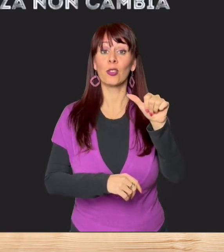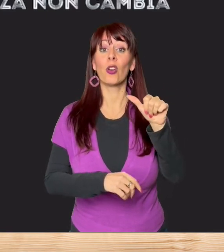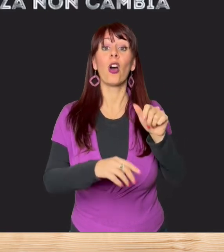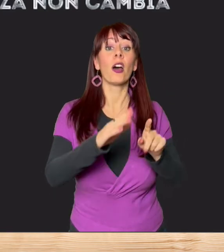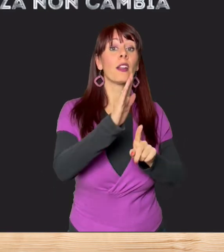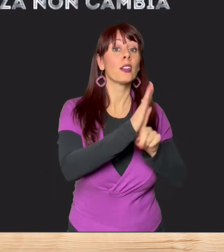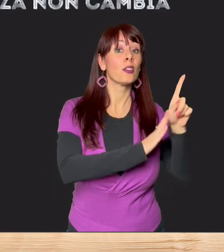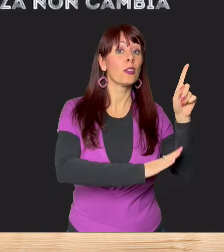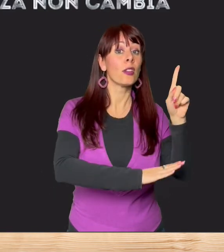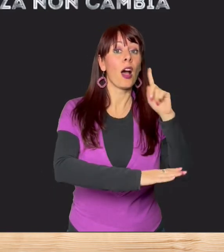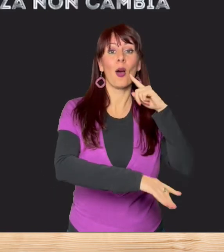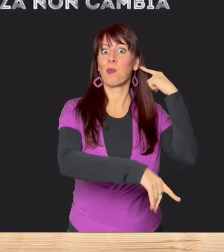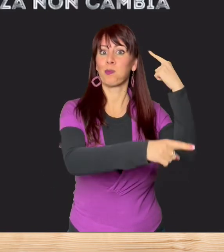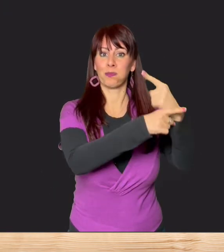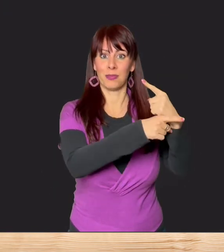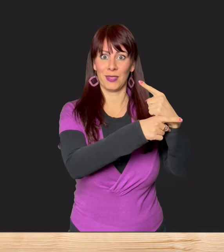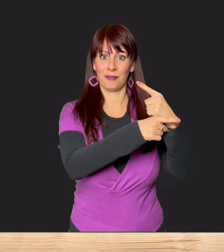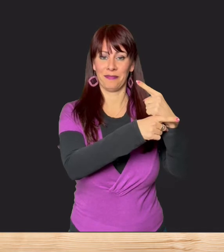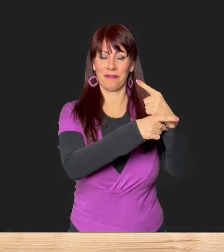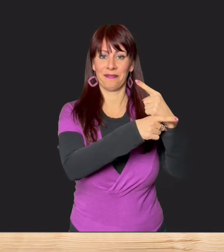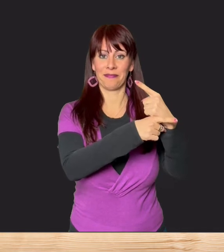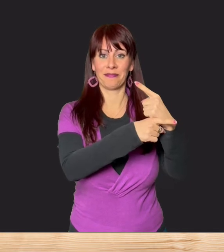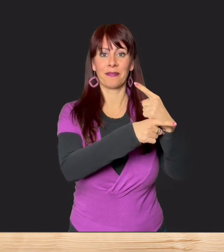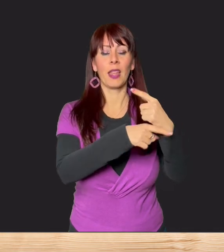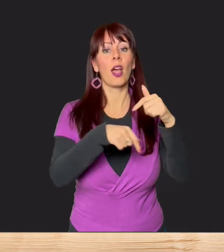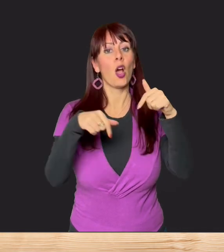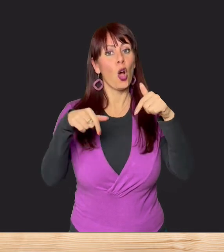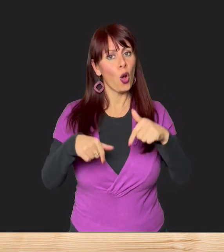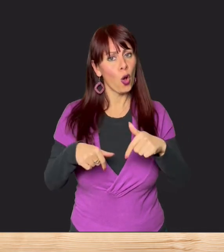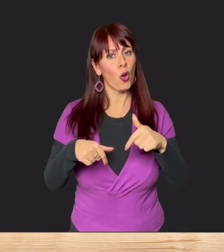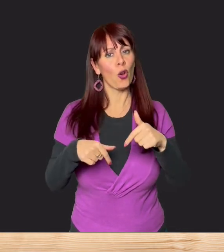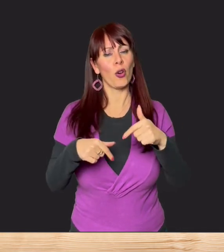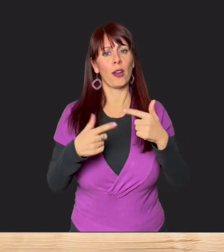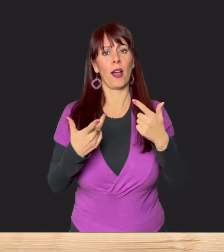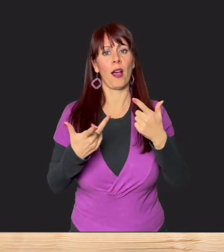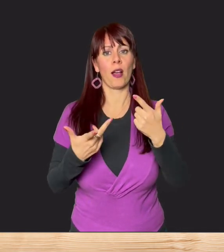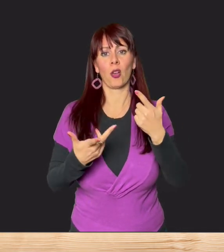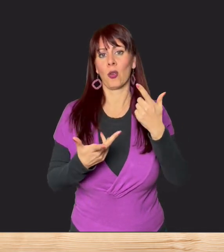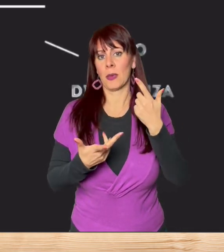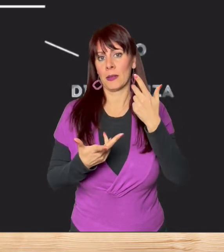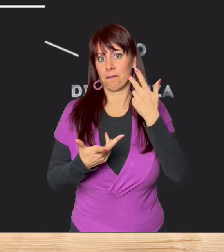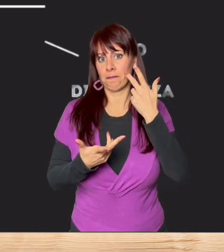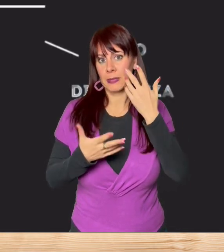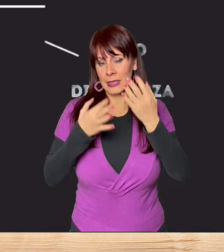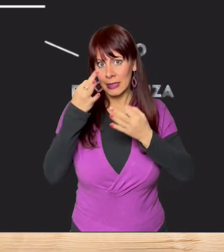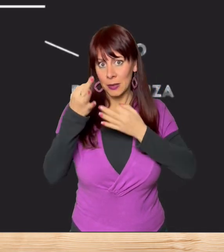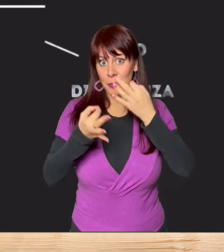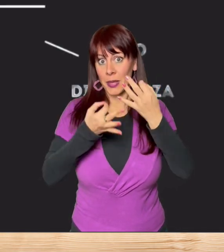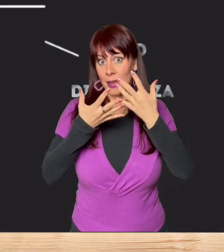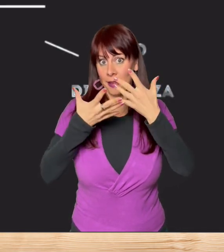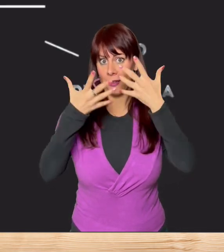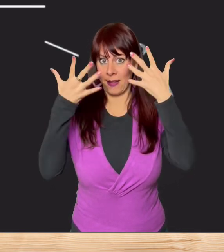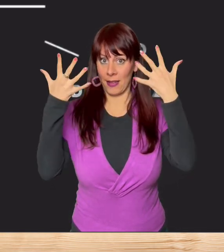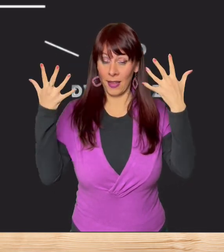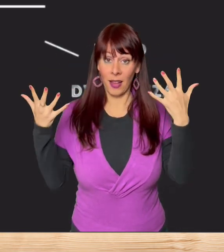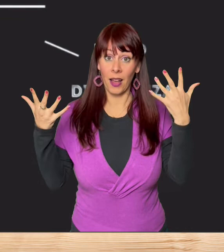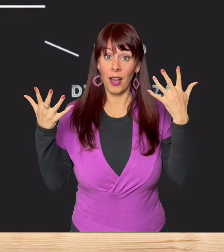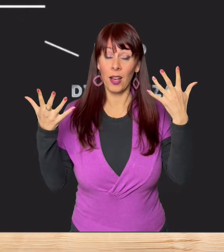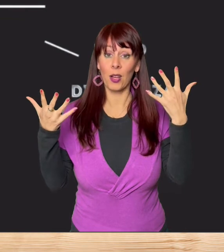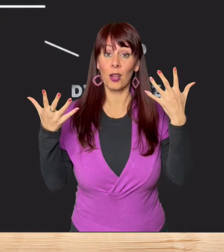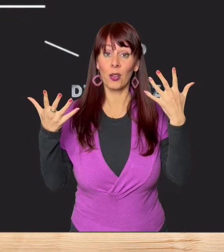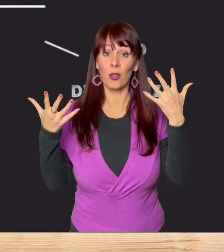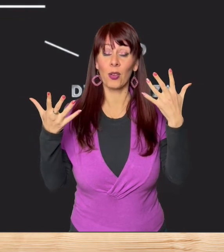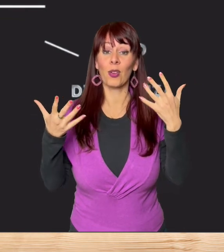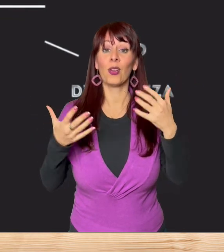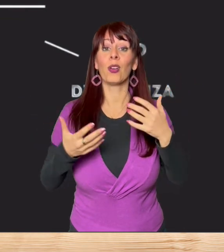e la differenza non cambia ora però prima di spiegarti la regola affinché tu possa capire meglio